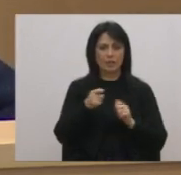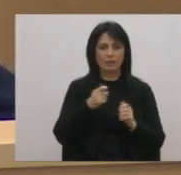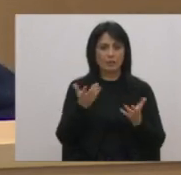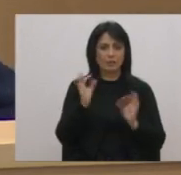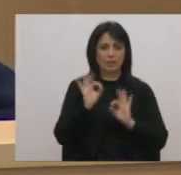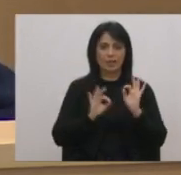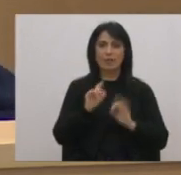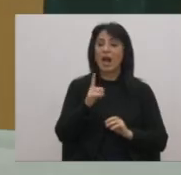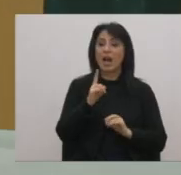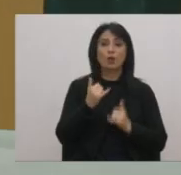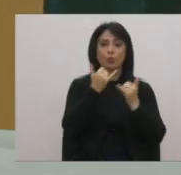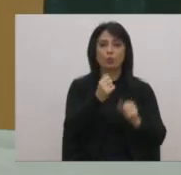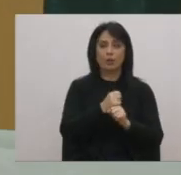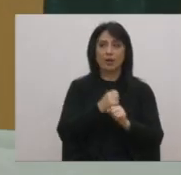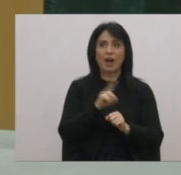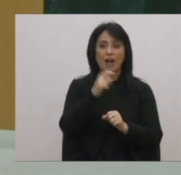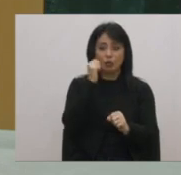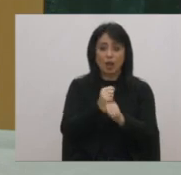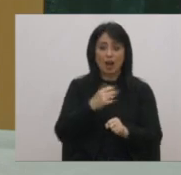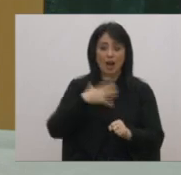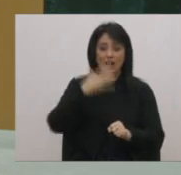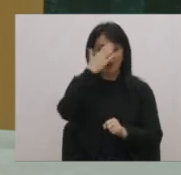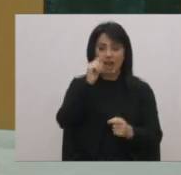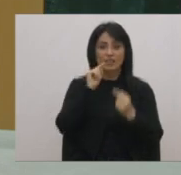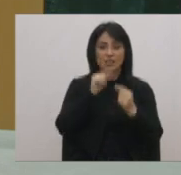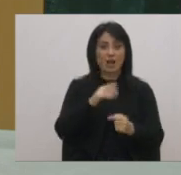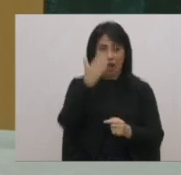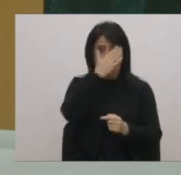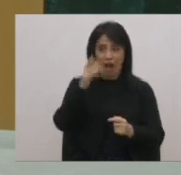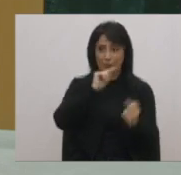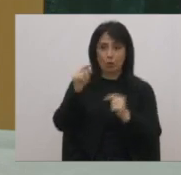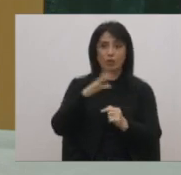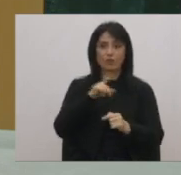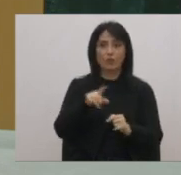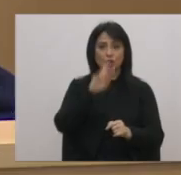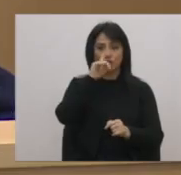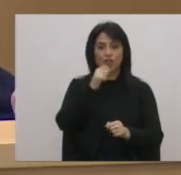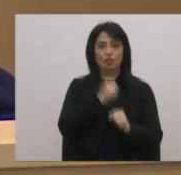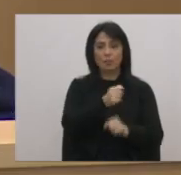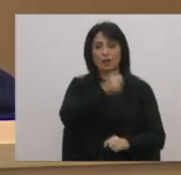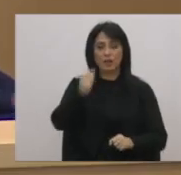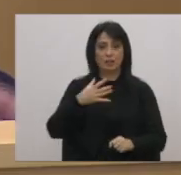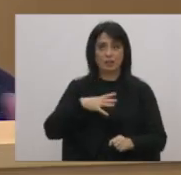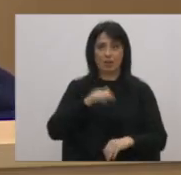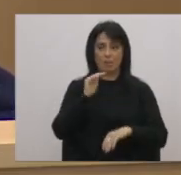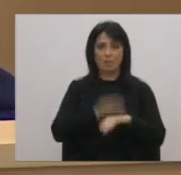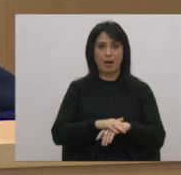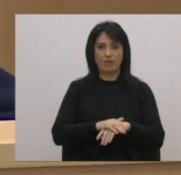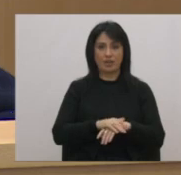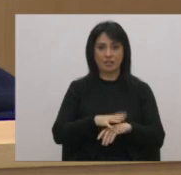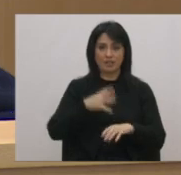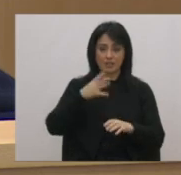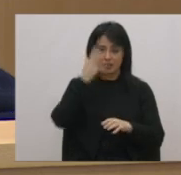რეიტინგიო. Რატომ გააკეთეთ, რატო ჩაიდინეთ ქართული ხალხის წინაშე ეგეთი შეცდომა, რომელსაც ფაქტობრივად ძალით